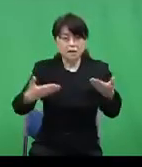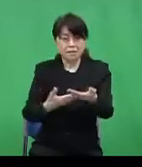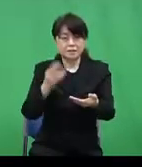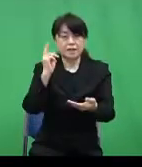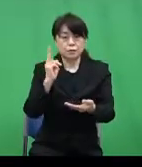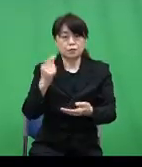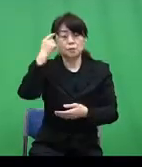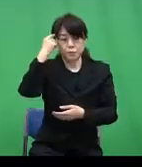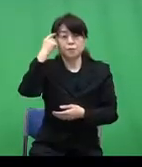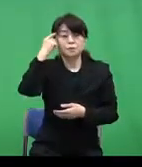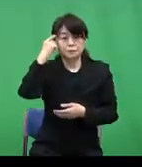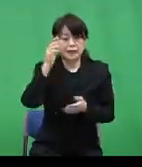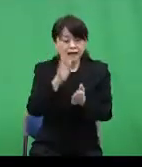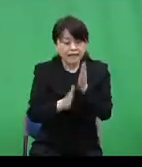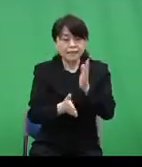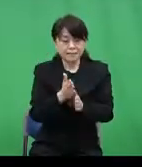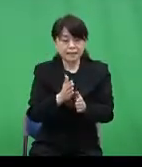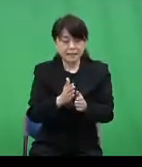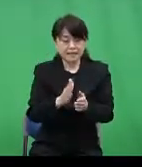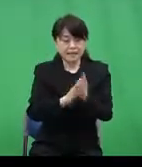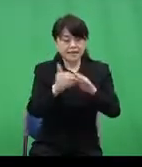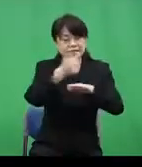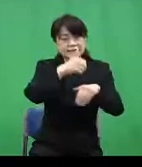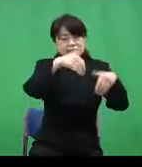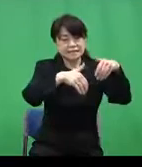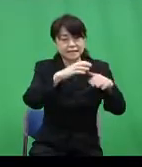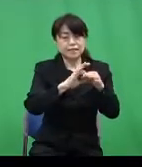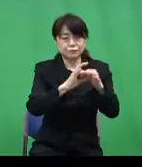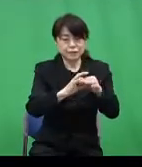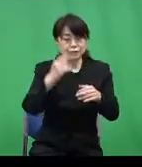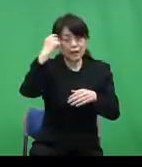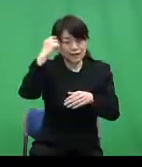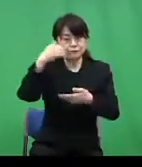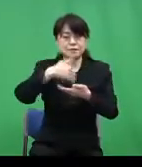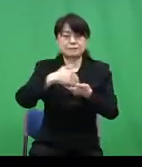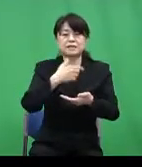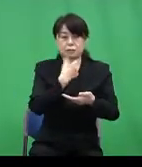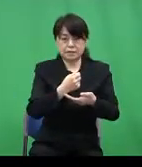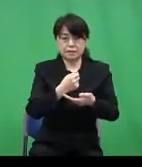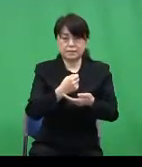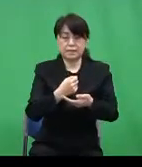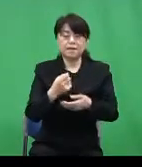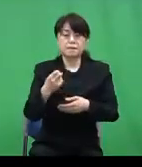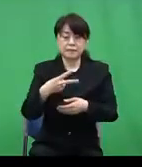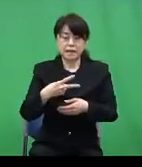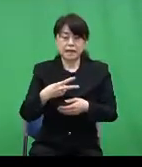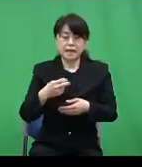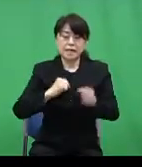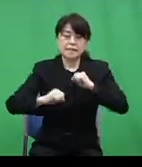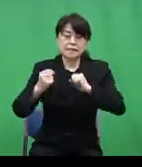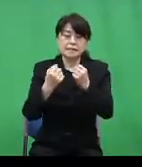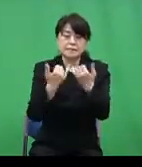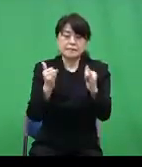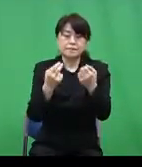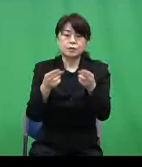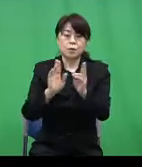されたと思いますので、改めて知事選への知事自身の考えをお伺いしたいというのと、自民党県連が自己